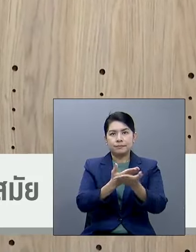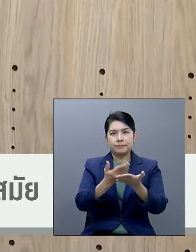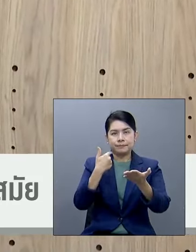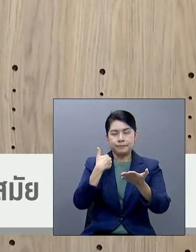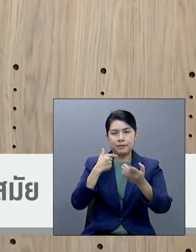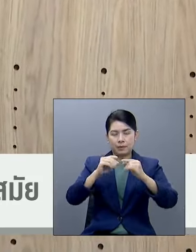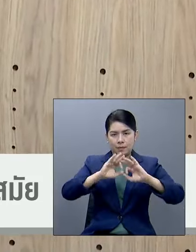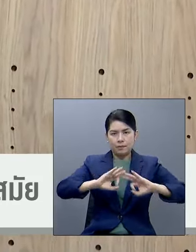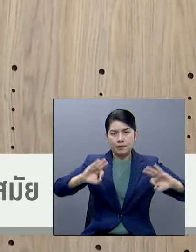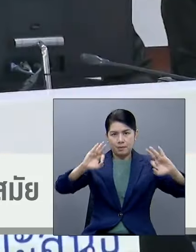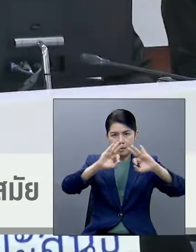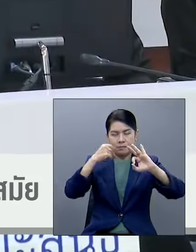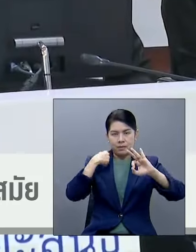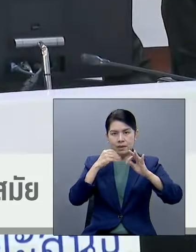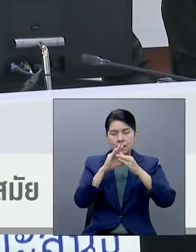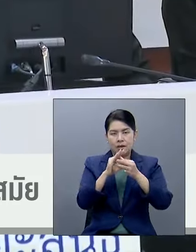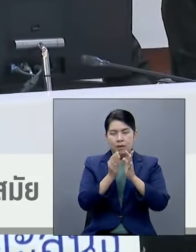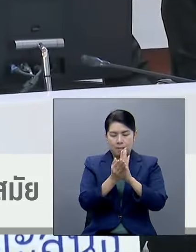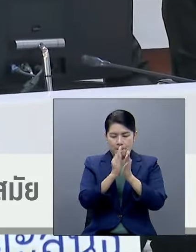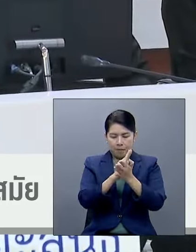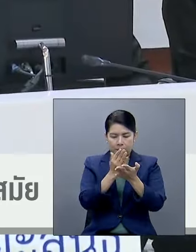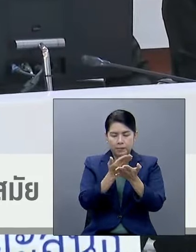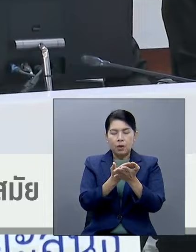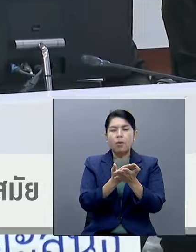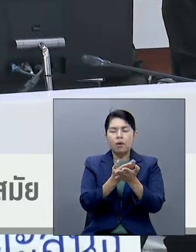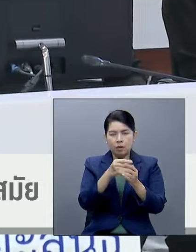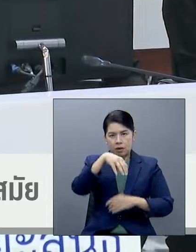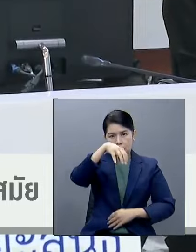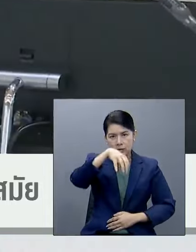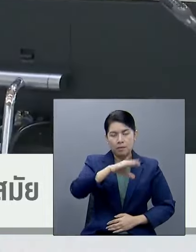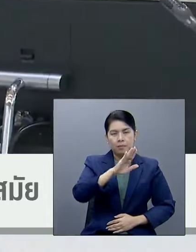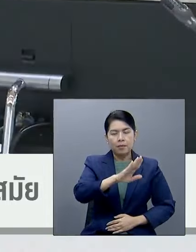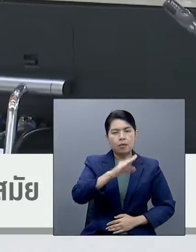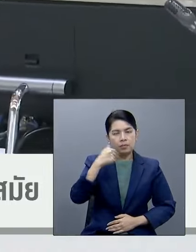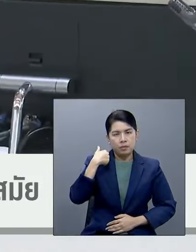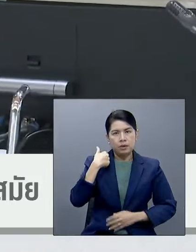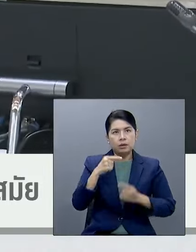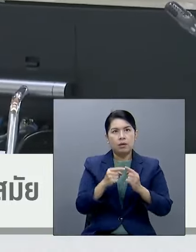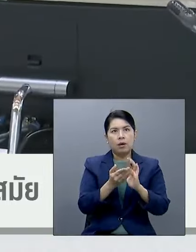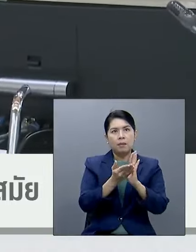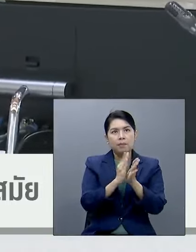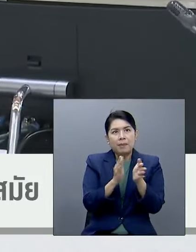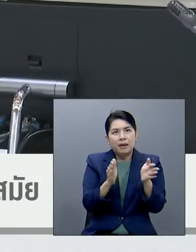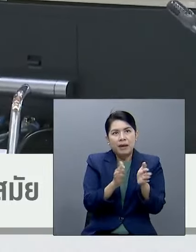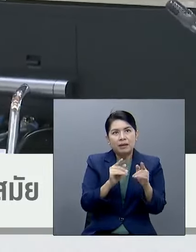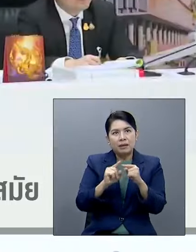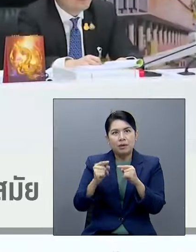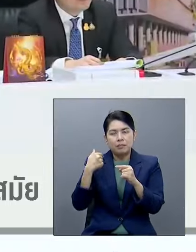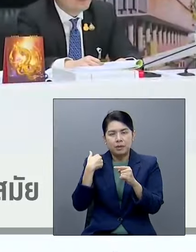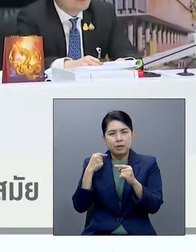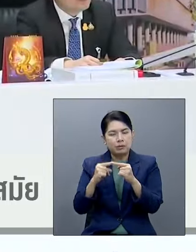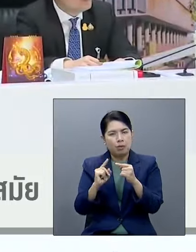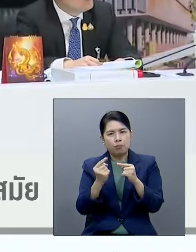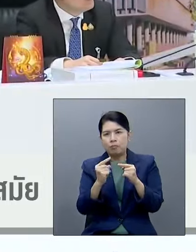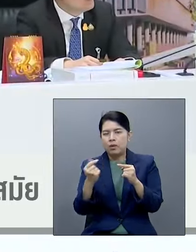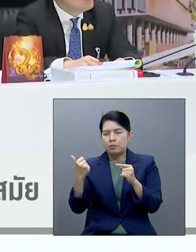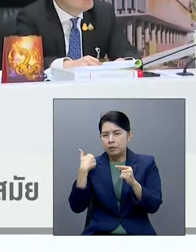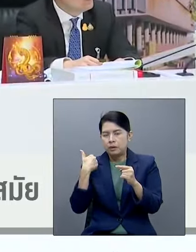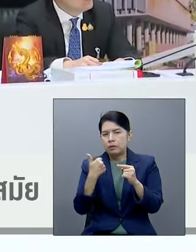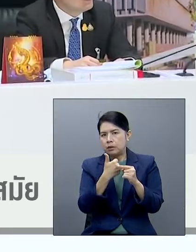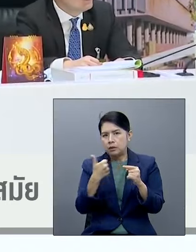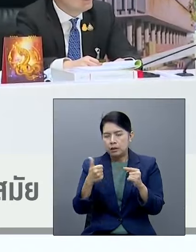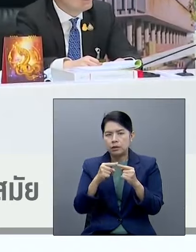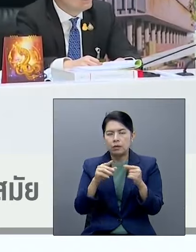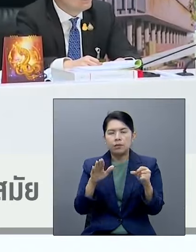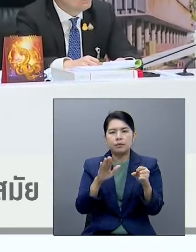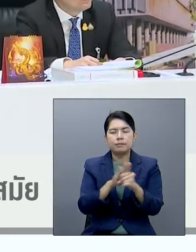การปรับโครงสร้างกองทัพให้มีขนาดเล็กลงแต่ยังคงมีความทันสมัยในหลายด้านตามภารกิจด้านความมั่นคงที่อาจเผชิญภัยคุกคามรูป